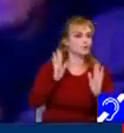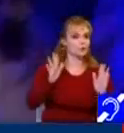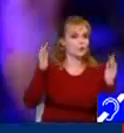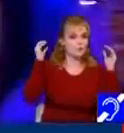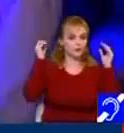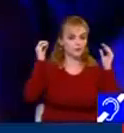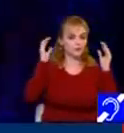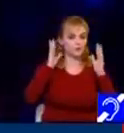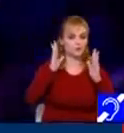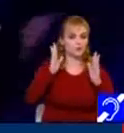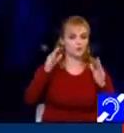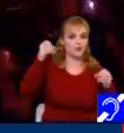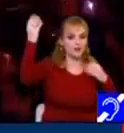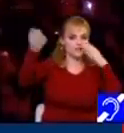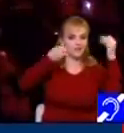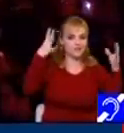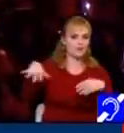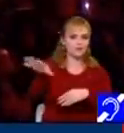noaptea.